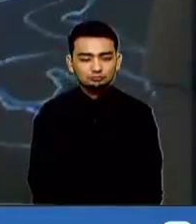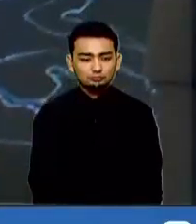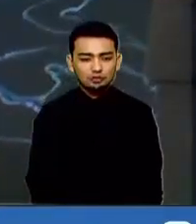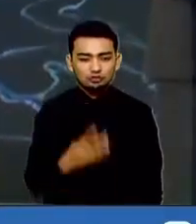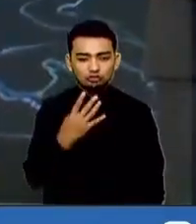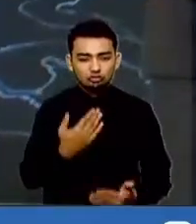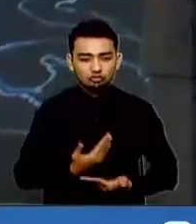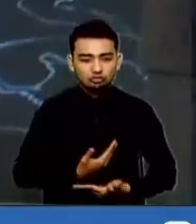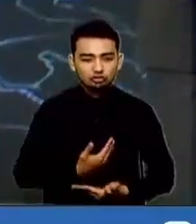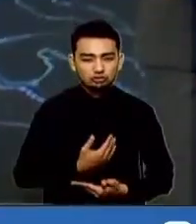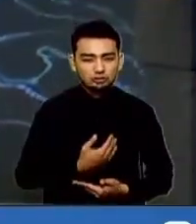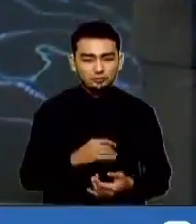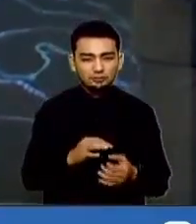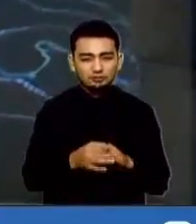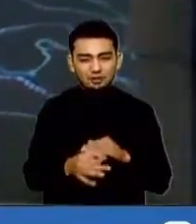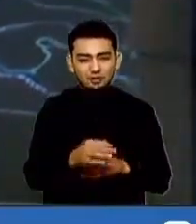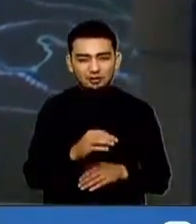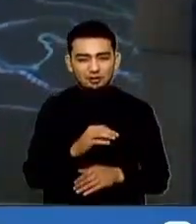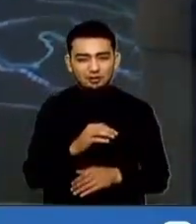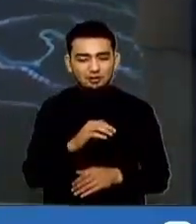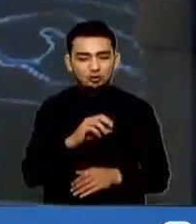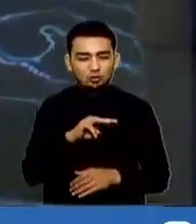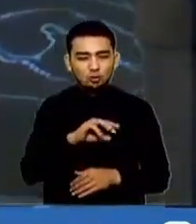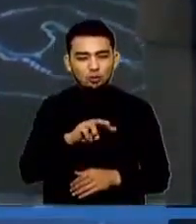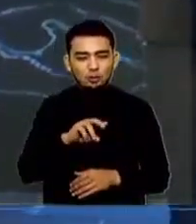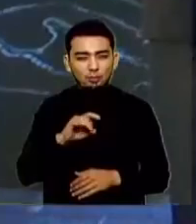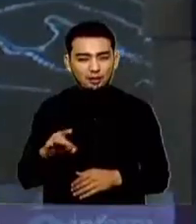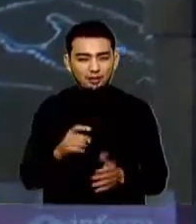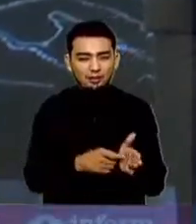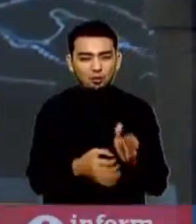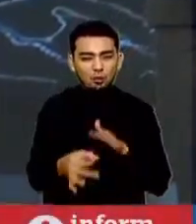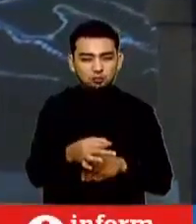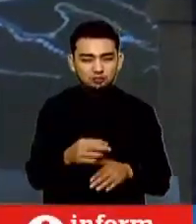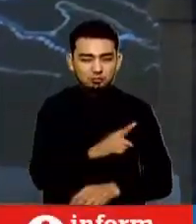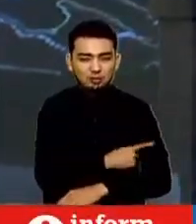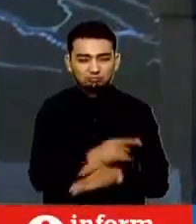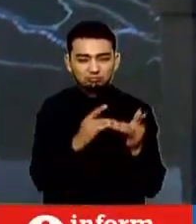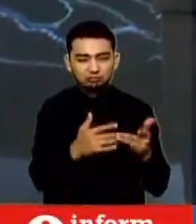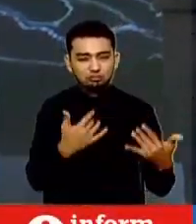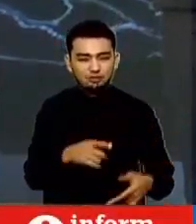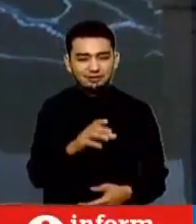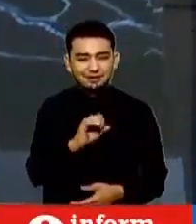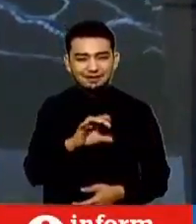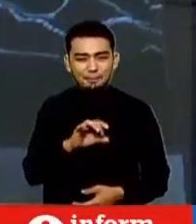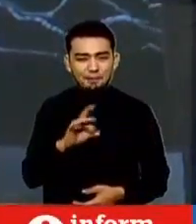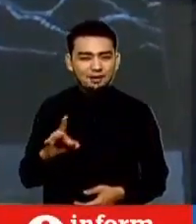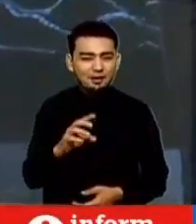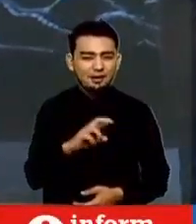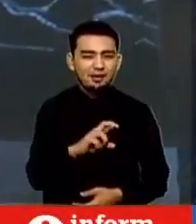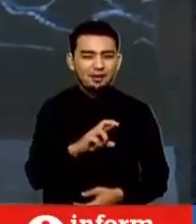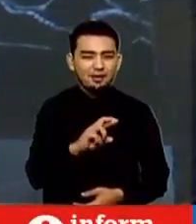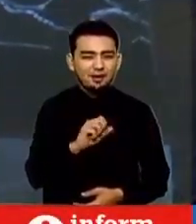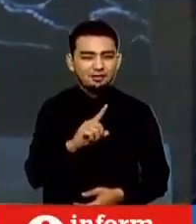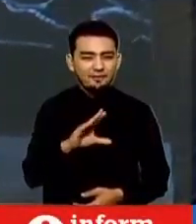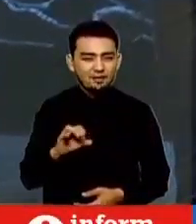Четыре жителя поселка Топарк Рогатинской области попали в областную инфекционную больницу с диагнозом «сибирская язва». Один